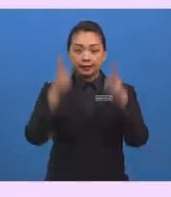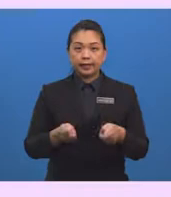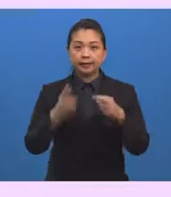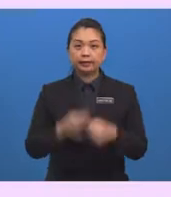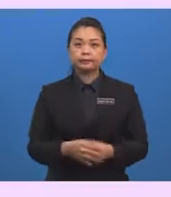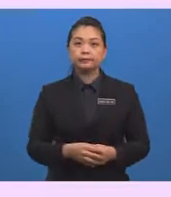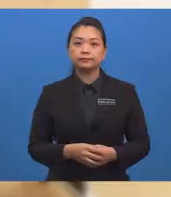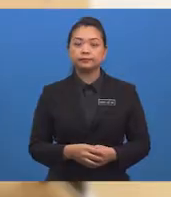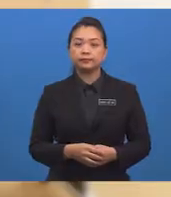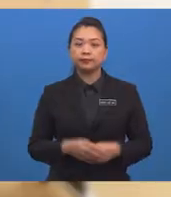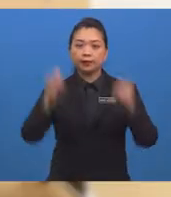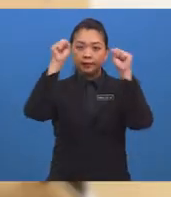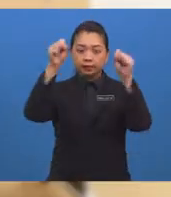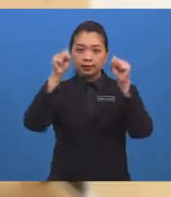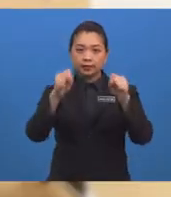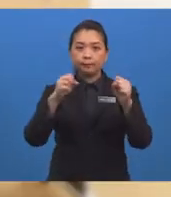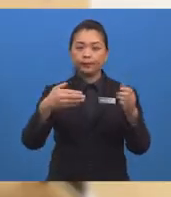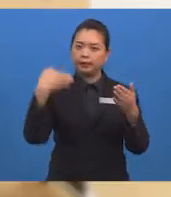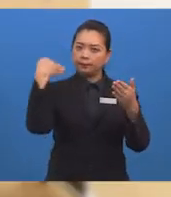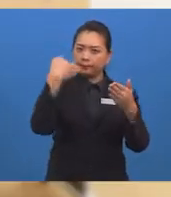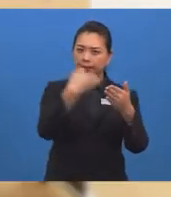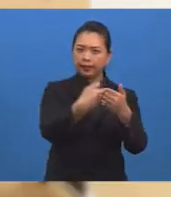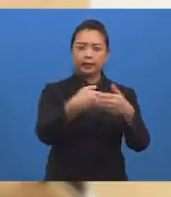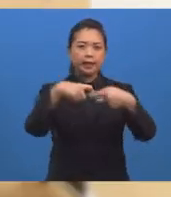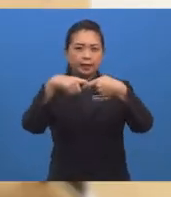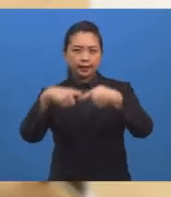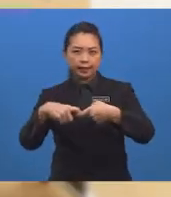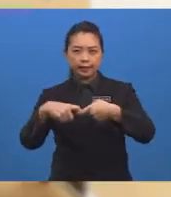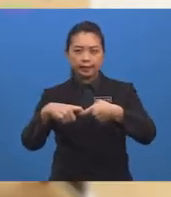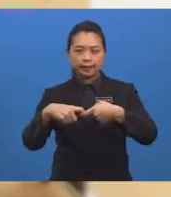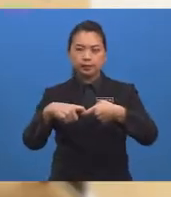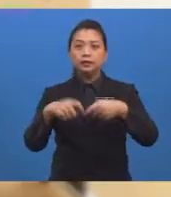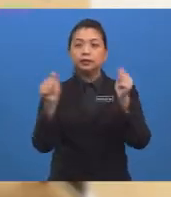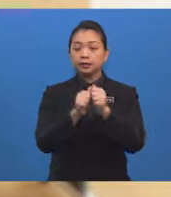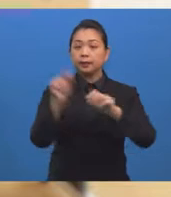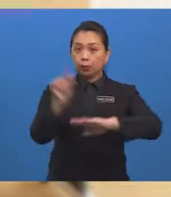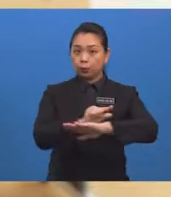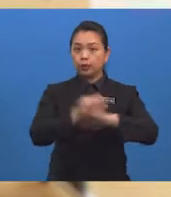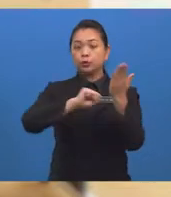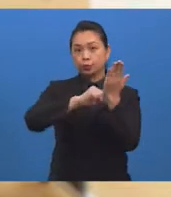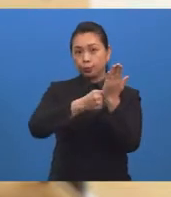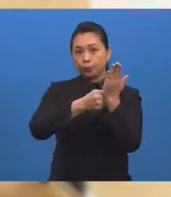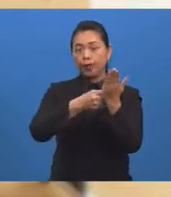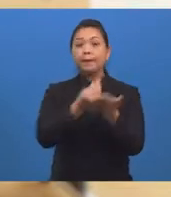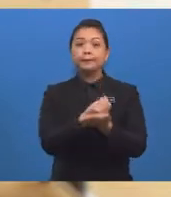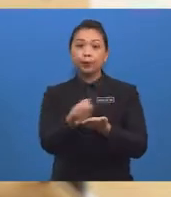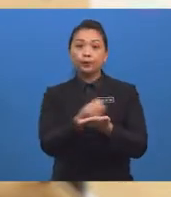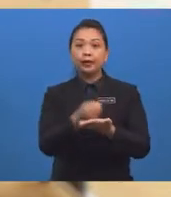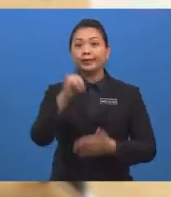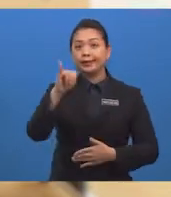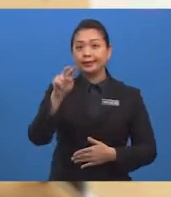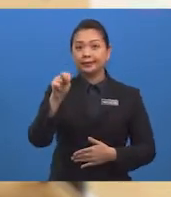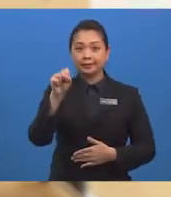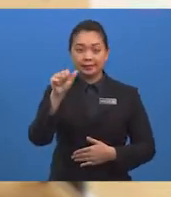rakyat. Sistem penyampaian berkait rapat dengan penggunaan sumber modal insan yang disokong